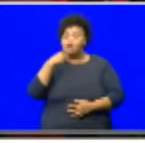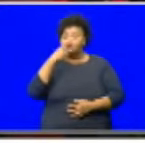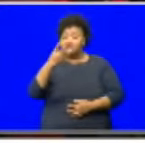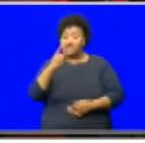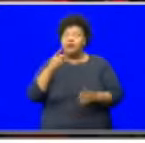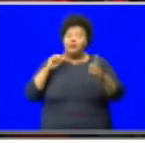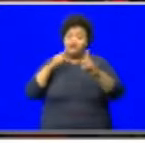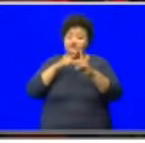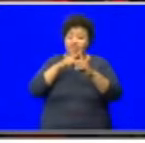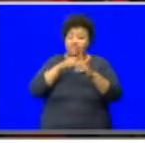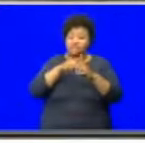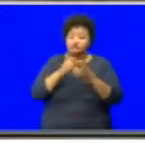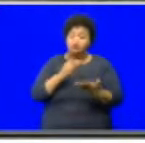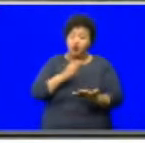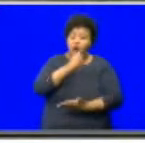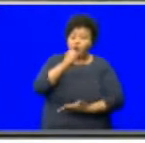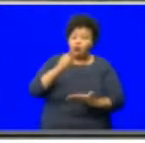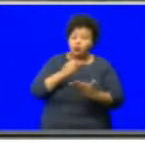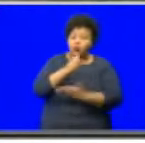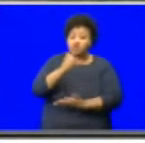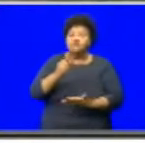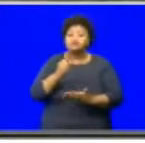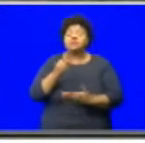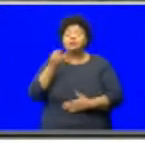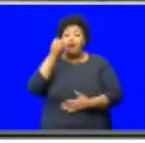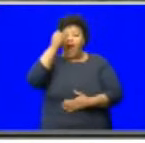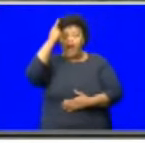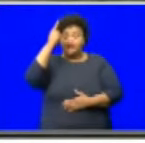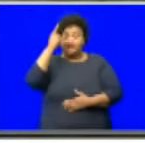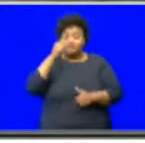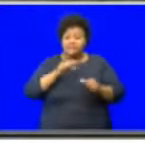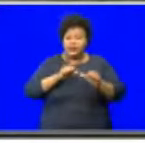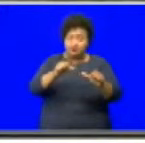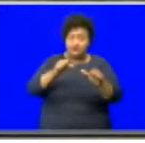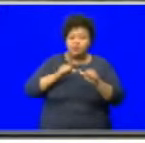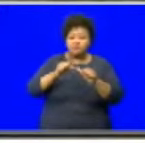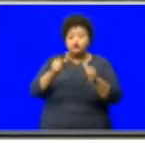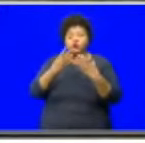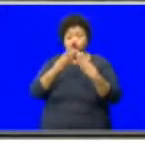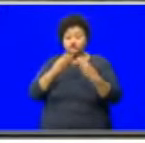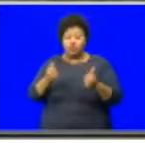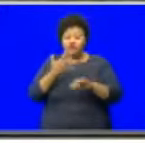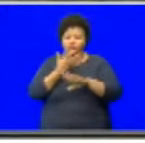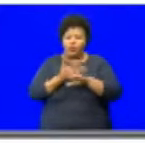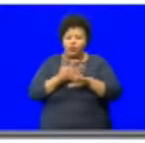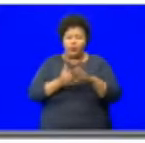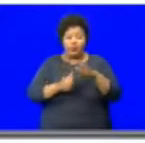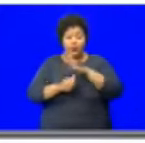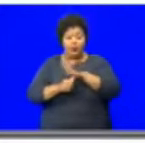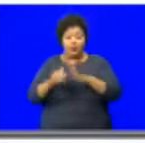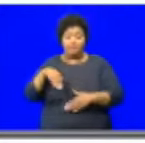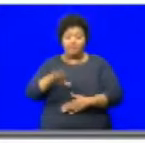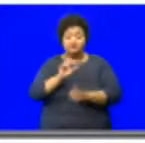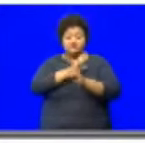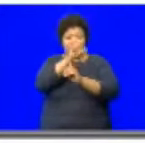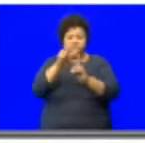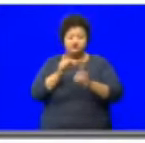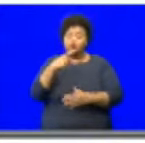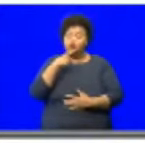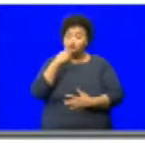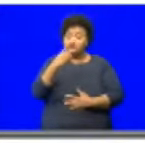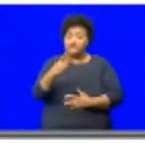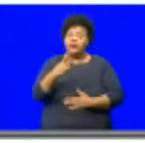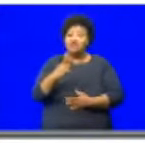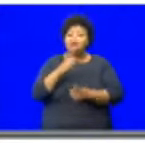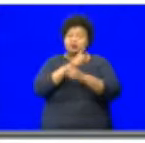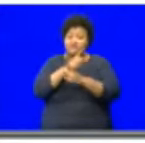ekucetha kuhlukubetana lapha eveni. Culane uthi labakutholile basacoca nesive khona imimangweni ngato letindzaba tekuhlukubetana ukuthi